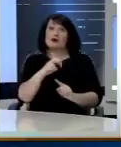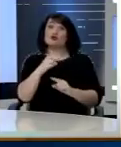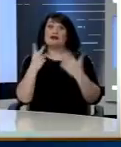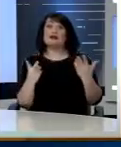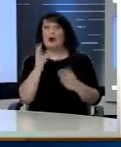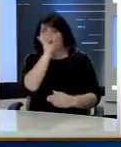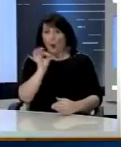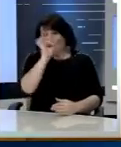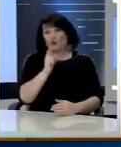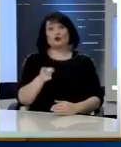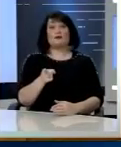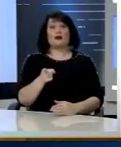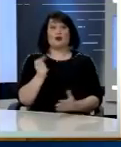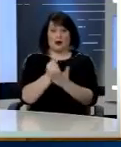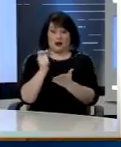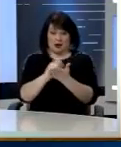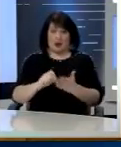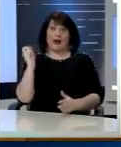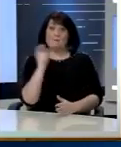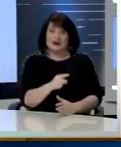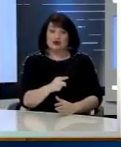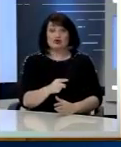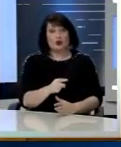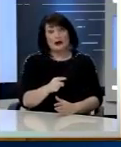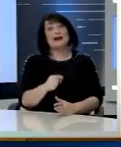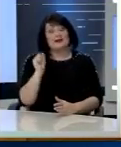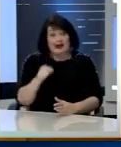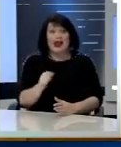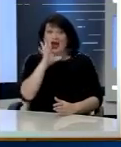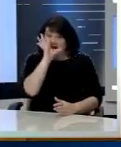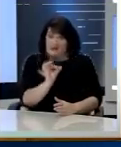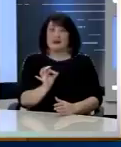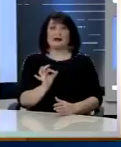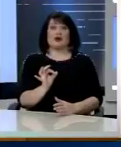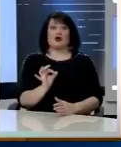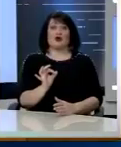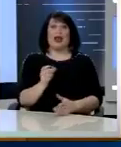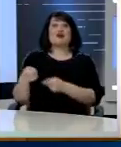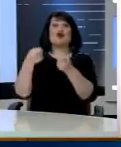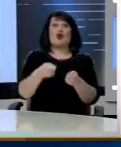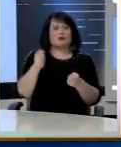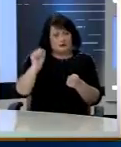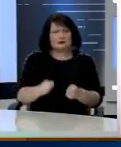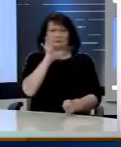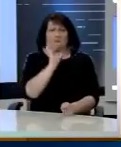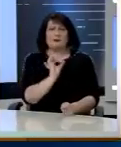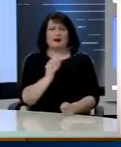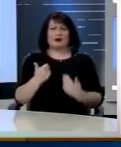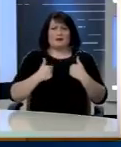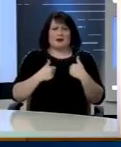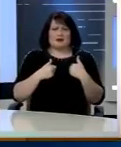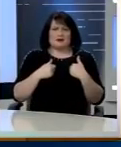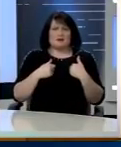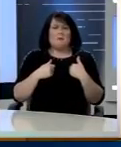Οκτωβρίου, επιστολή επιβεβαίωσης, letter of confirmation, αυθεντικότητας της παραπάνω εξοδότησης, γιατί πράγματι και εμείς το